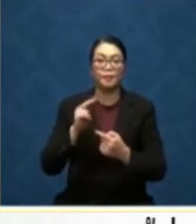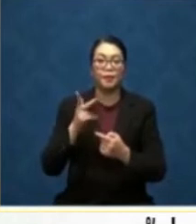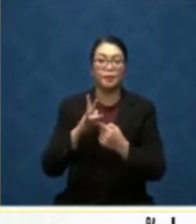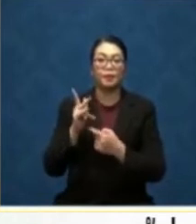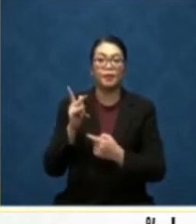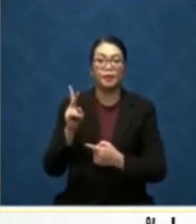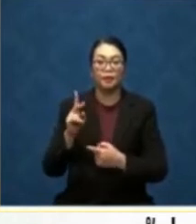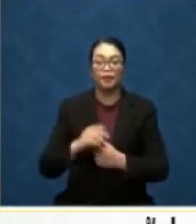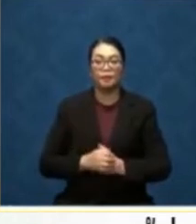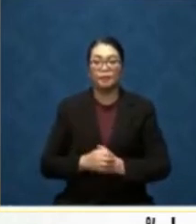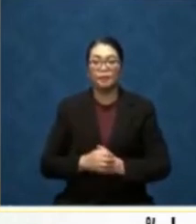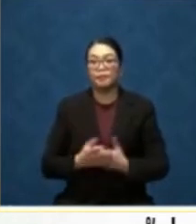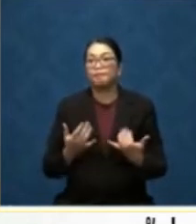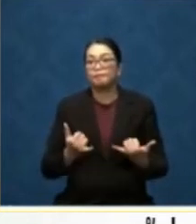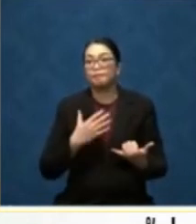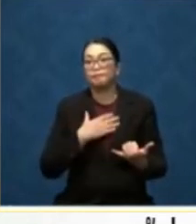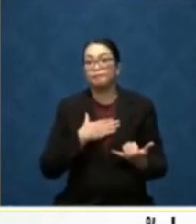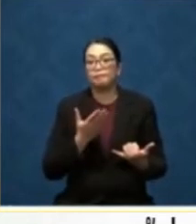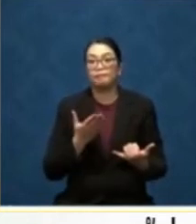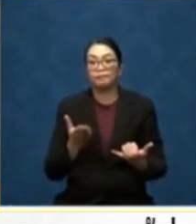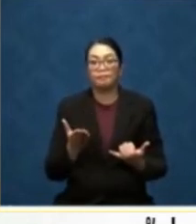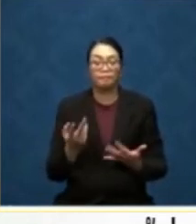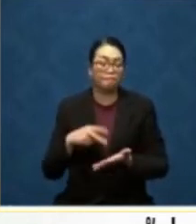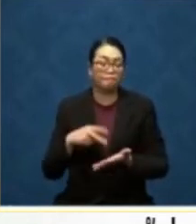เชิญครั